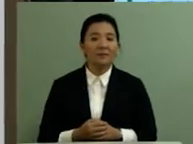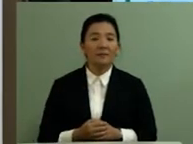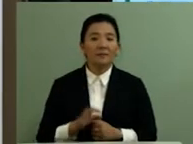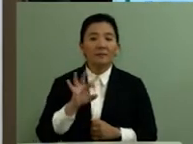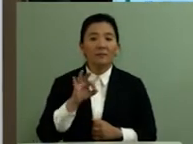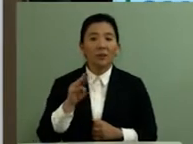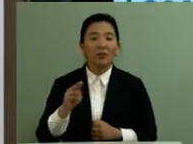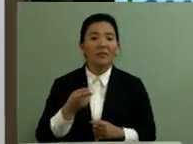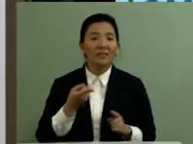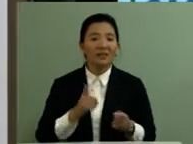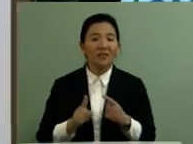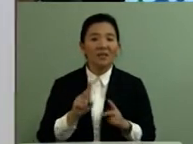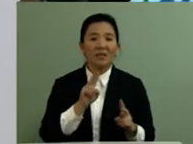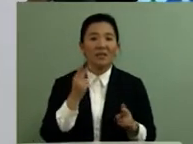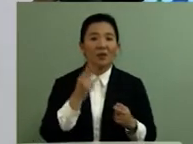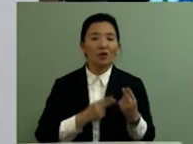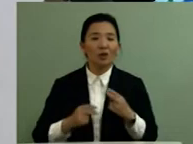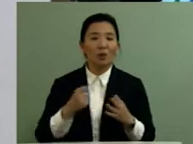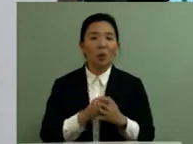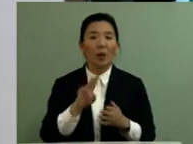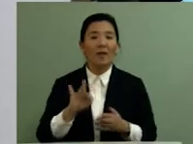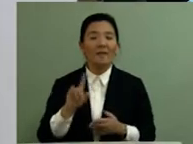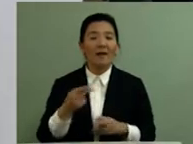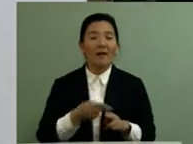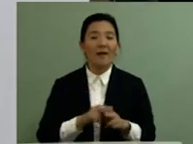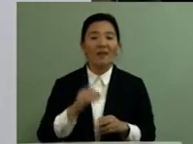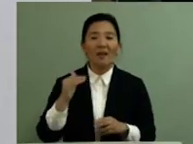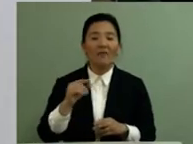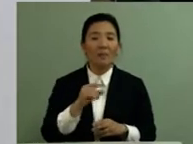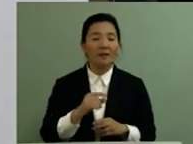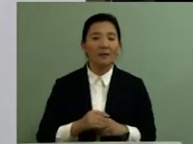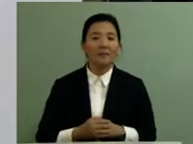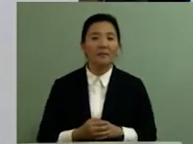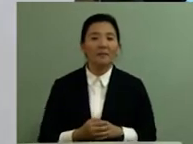От действительного изображения до линзы это F малое